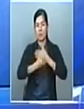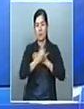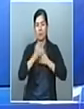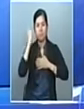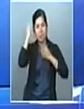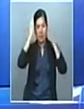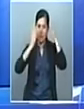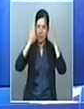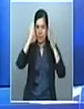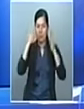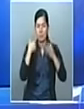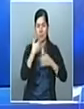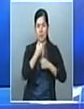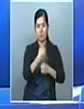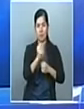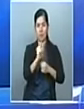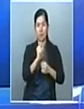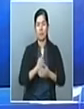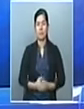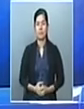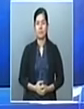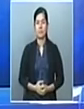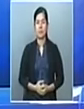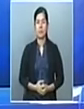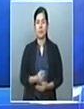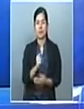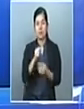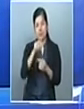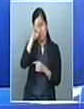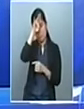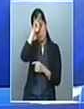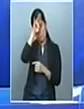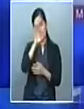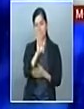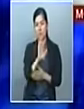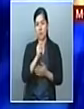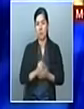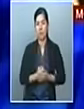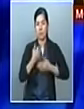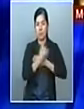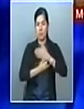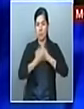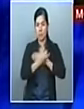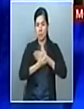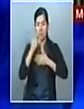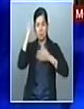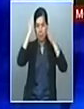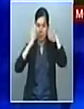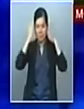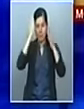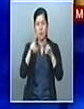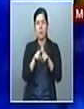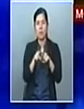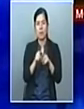นใจอย่างไรบ้างคะ ครับผมก็ตัว 7-Eleven Malaysia Holding นะครับเป็นหุ้นคล้ายๆกับตัว CPO บ้านเราน